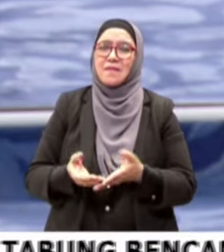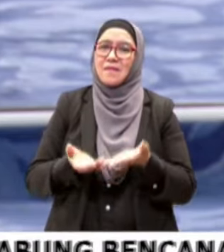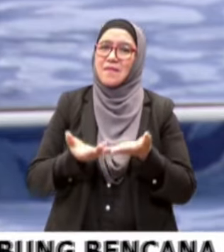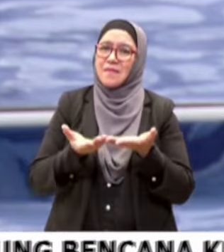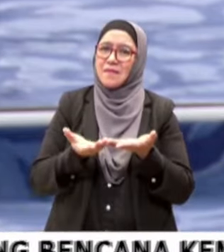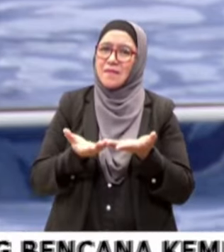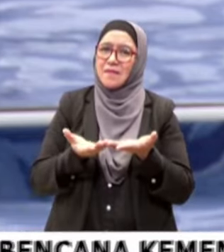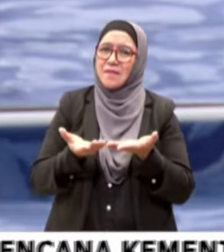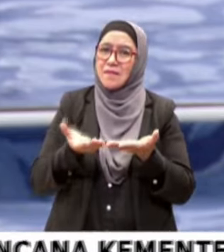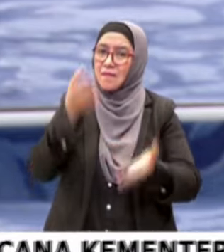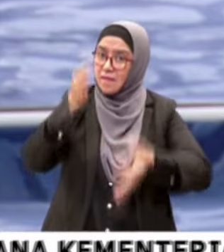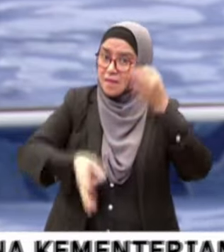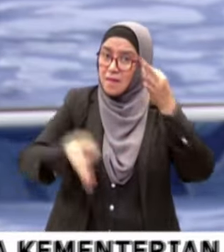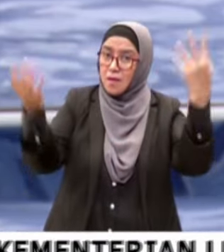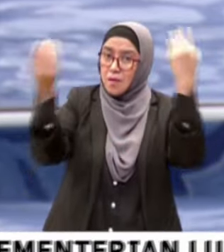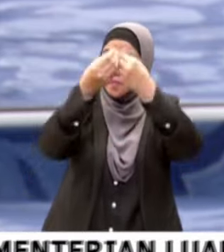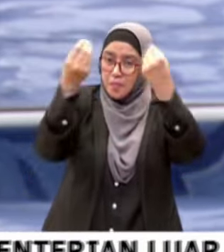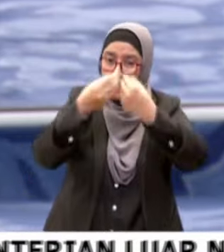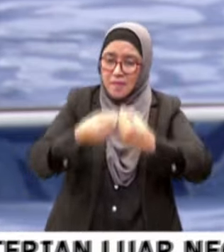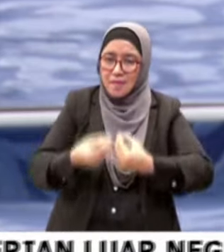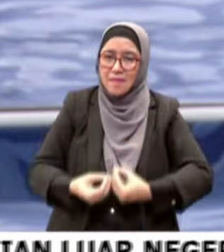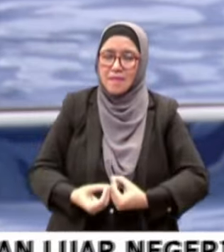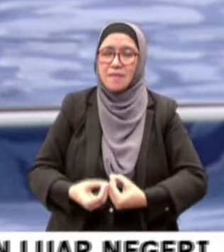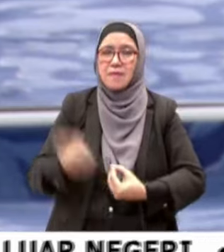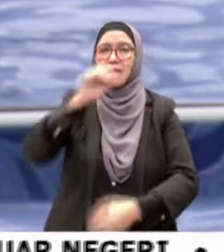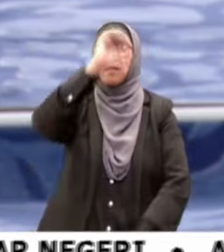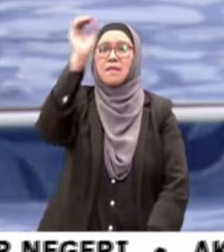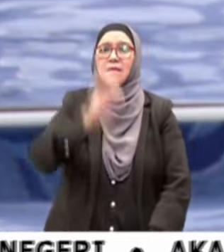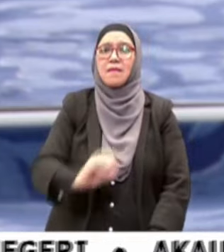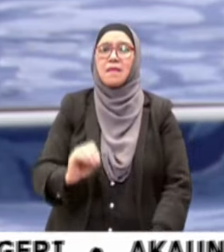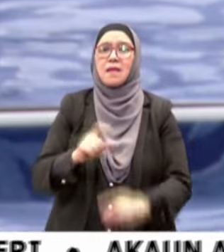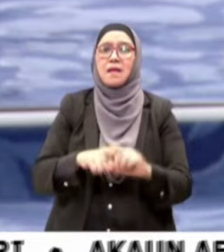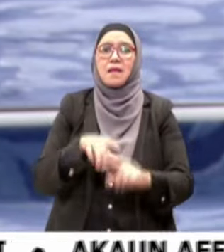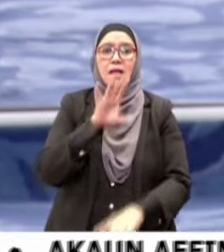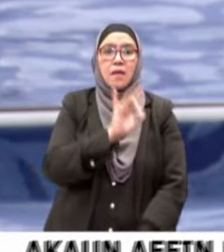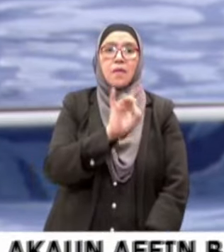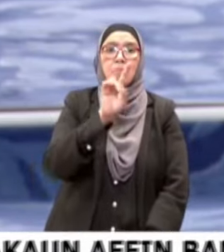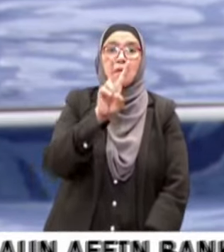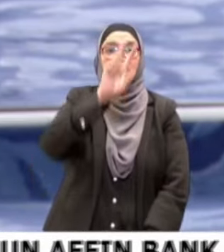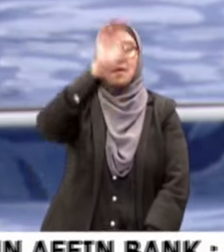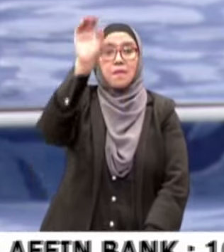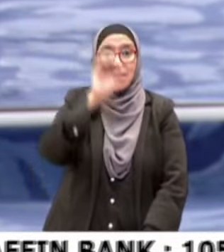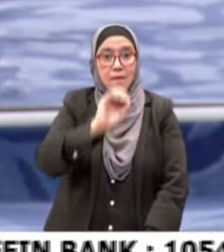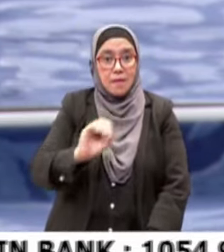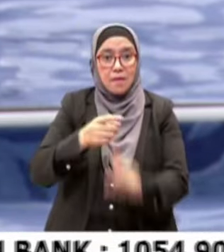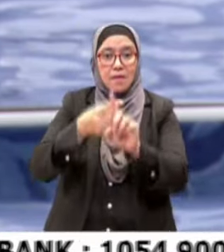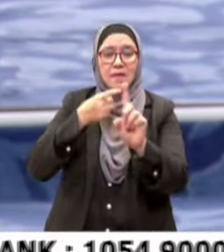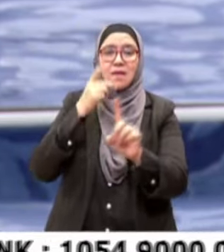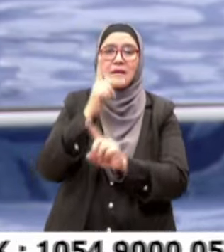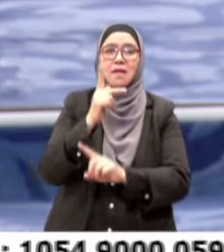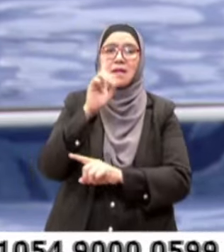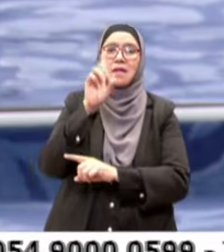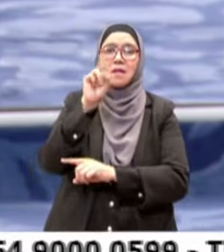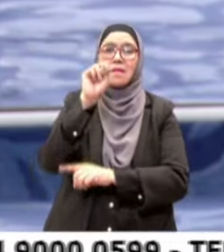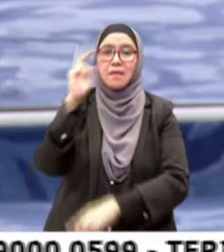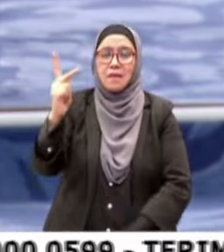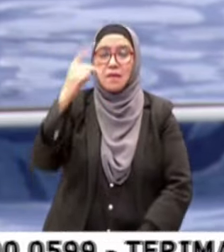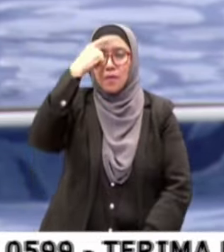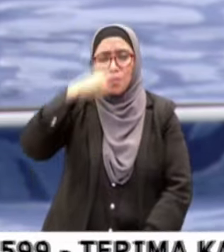kalau dikira dari 182/7 dan untuk hutang kerajaan